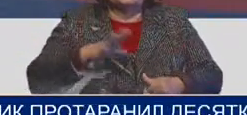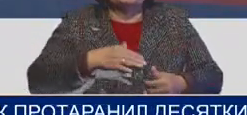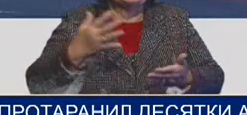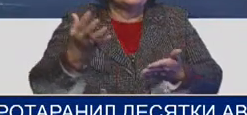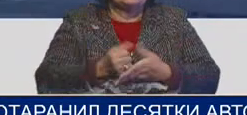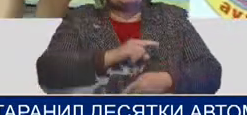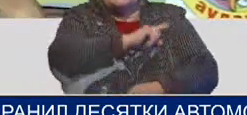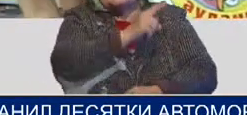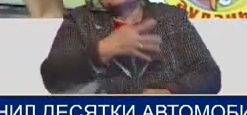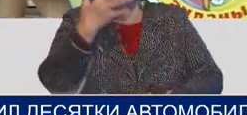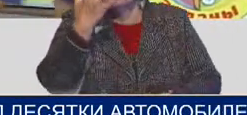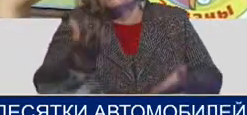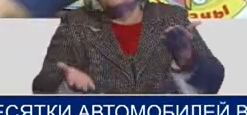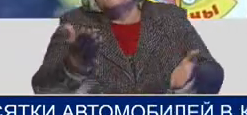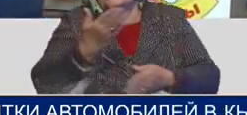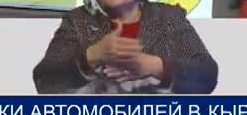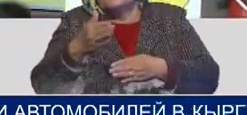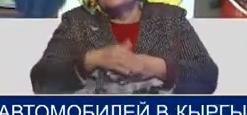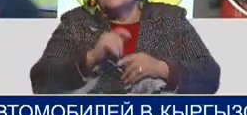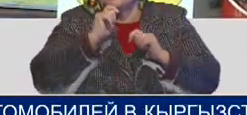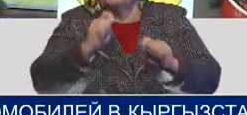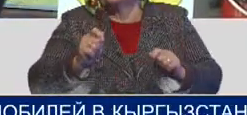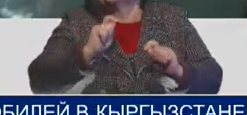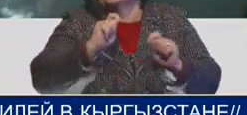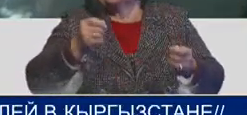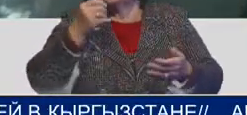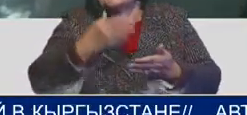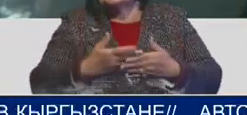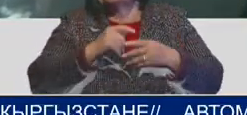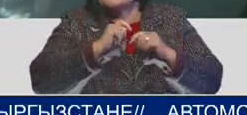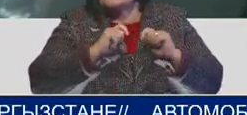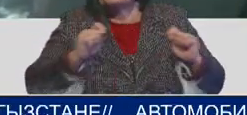определены сильнейшие в 5 весовых категориях. Призеры награждены ценными